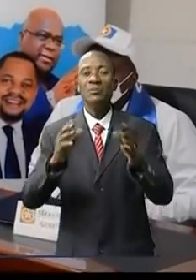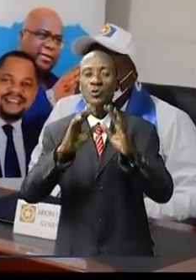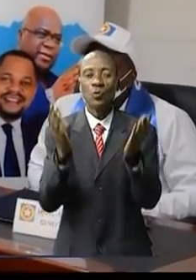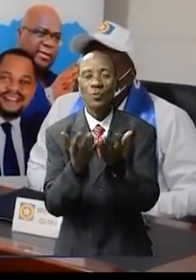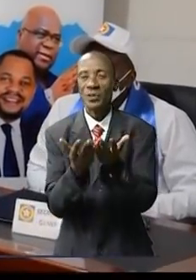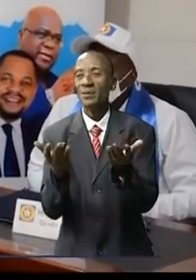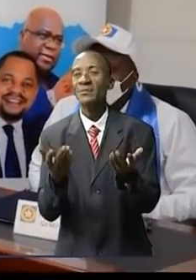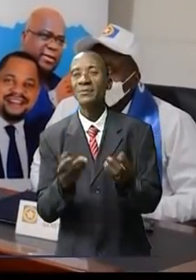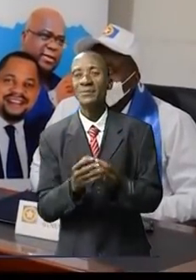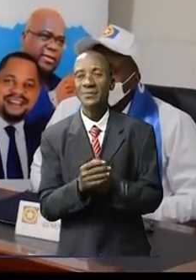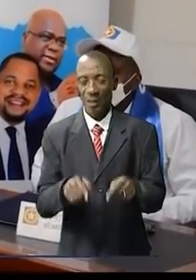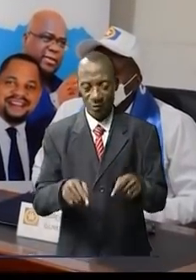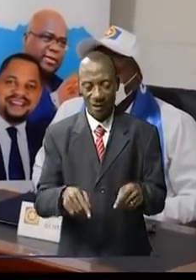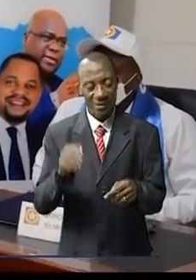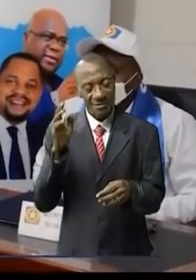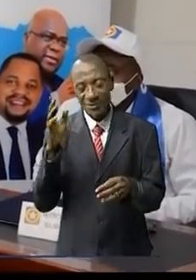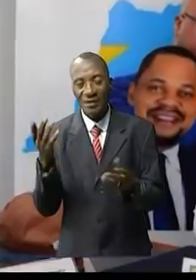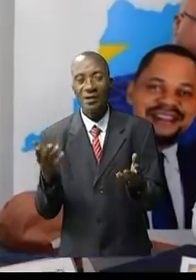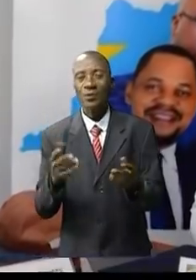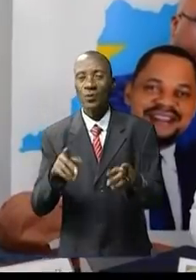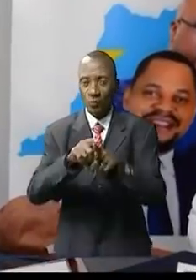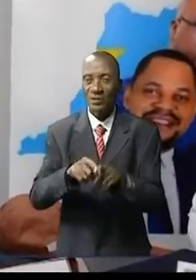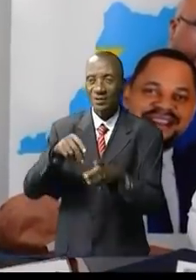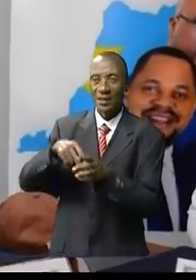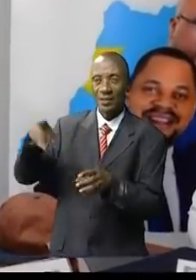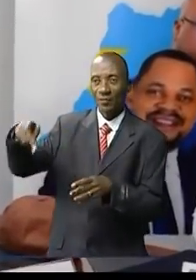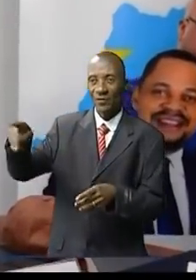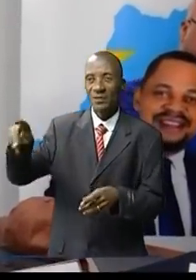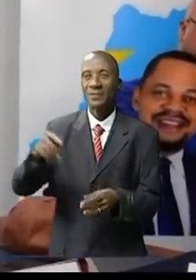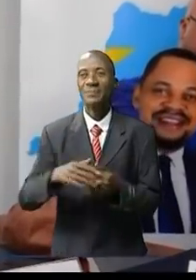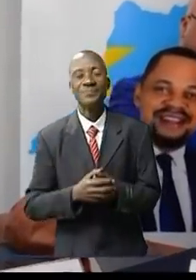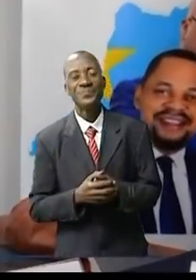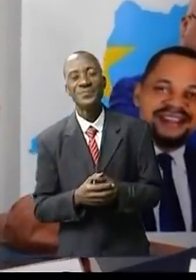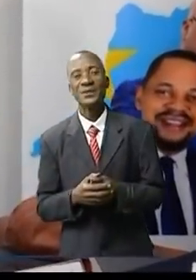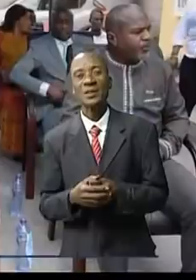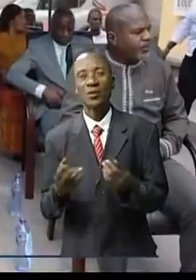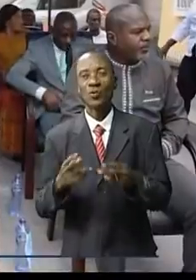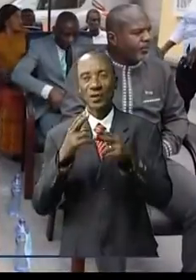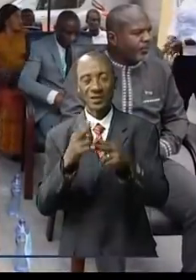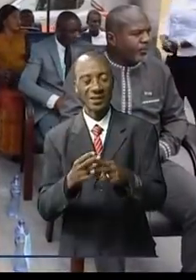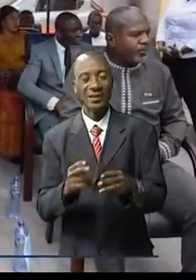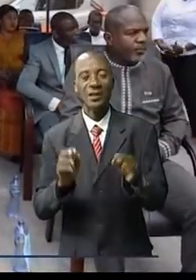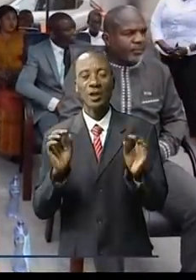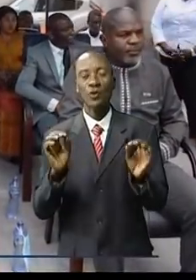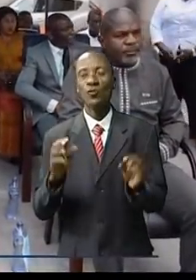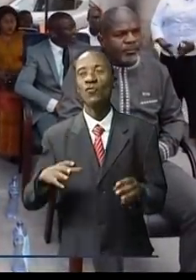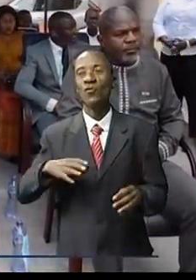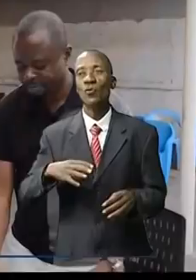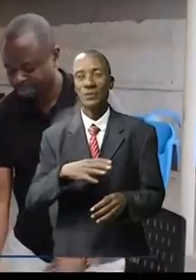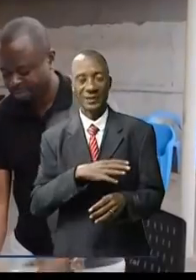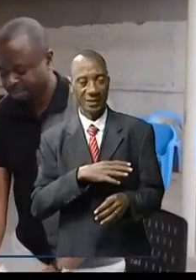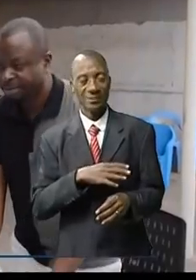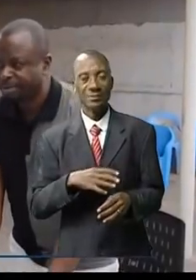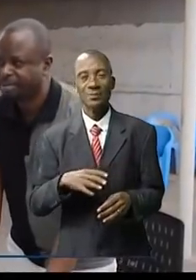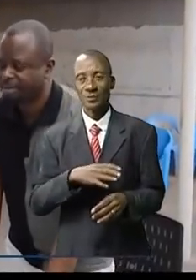regroupement politique au sein de l'Union sacrée, José Mpanda Kambangu, a installé les secrétaires généraux de son parti avant de